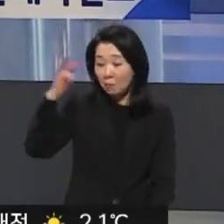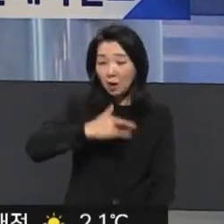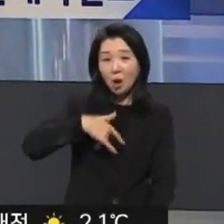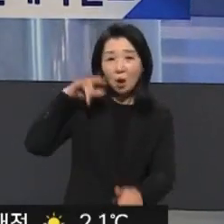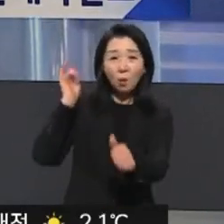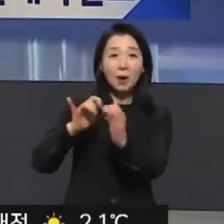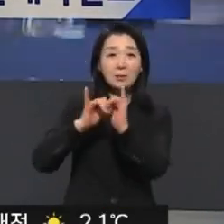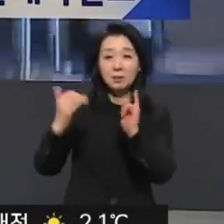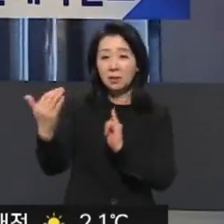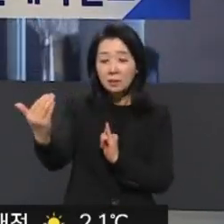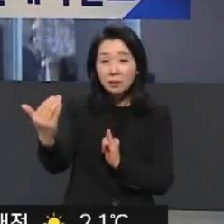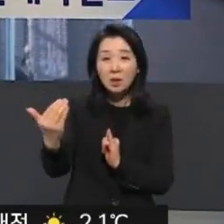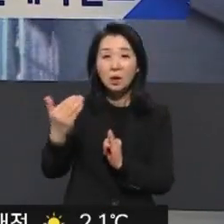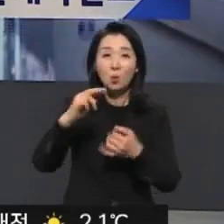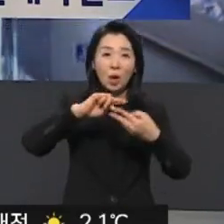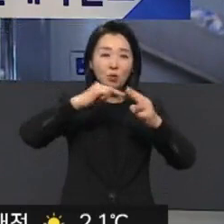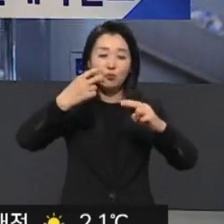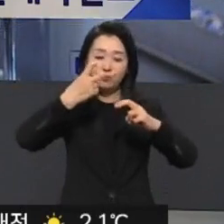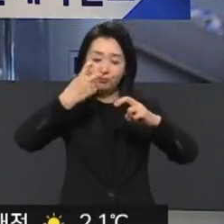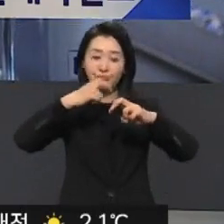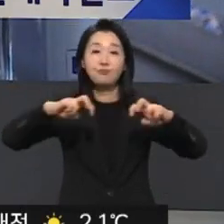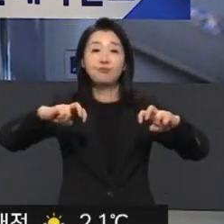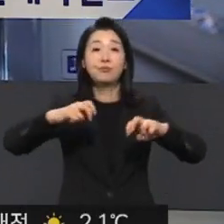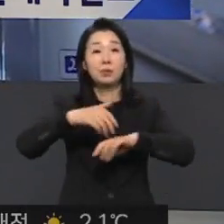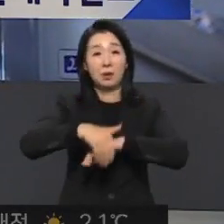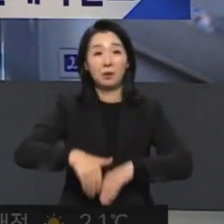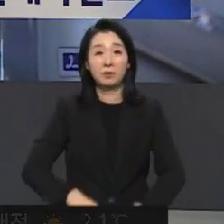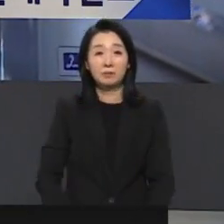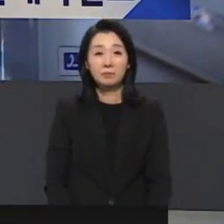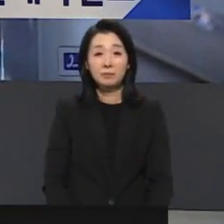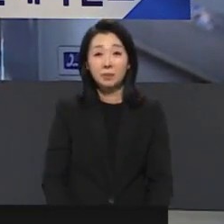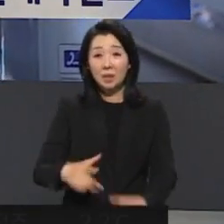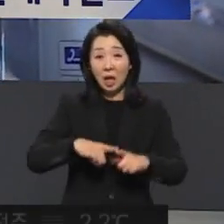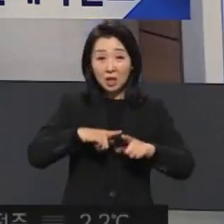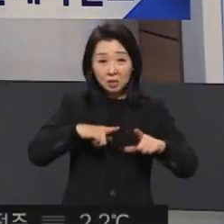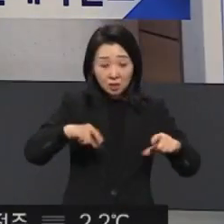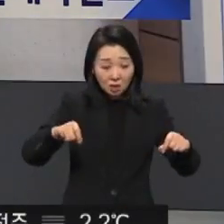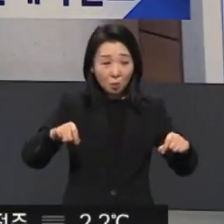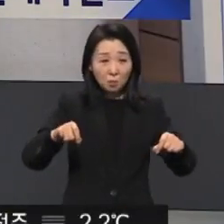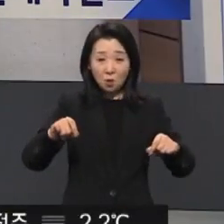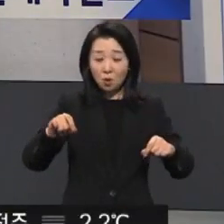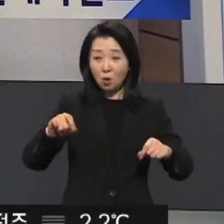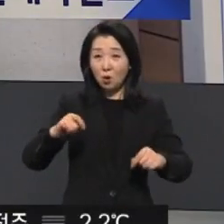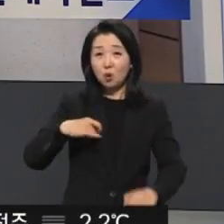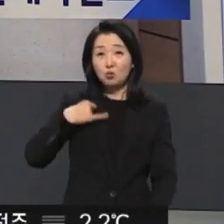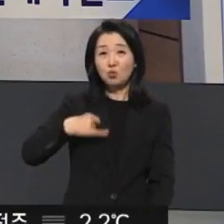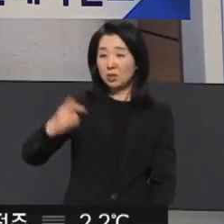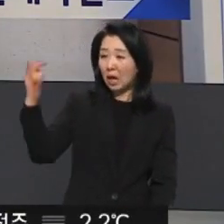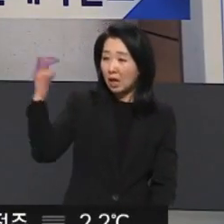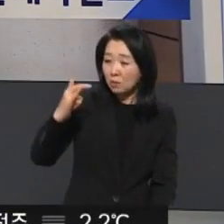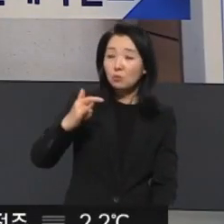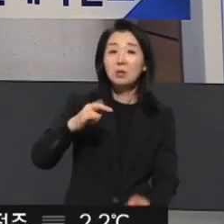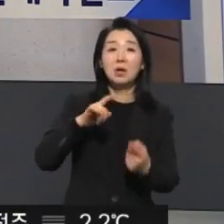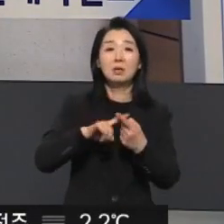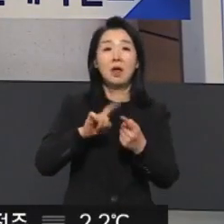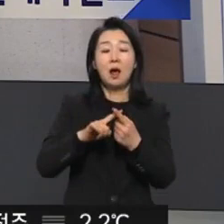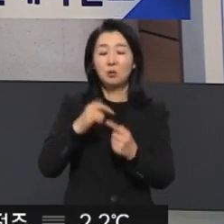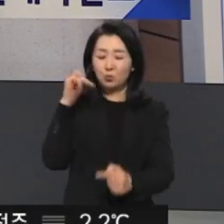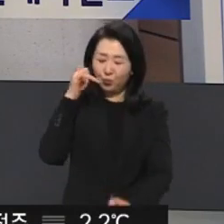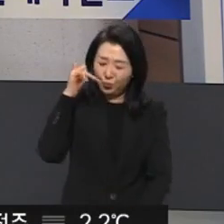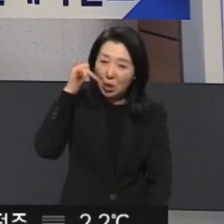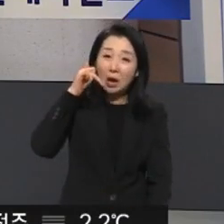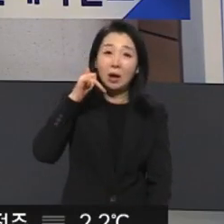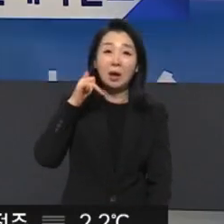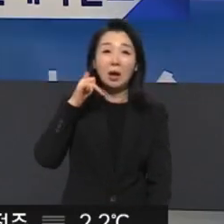확진자를 대상으로 유전자 분석도 모두 시행합니다. 하지만 일본 등은 중국발 입국자에 대한 조치를 더해가고